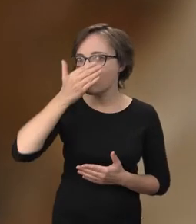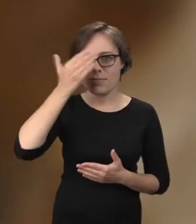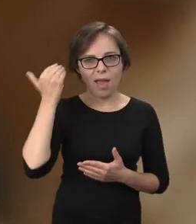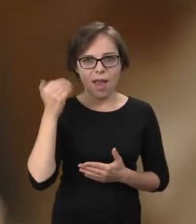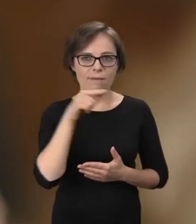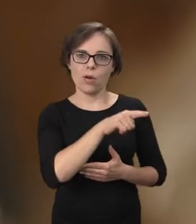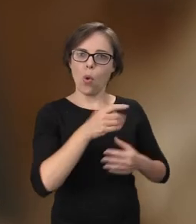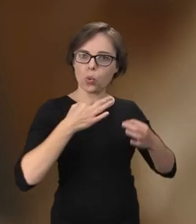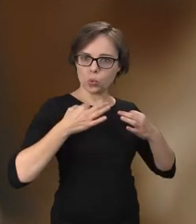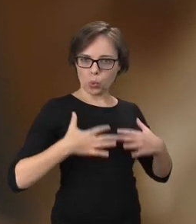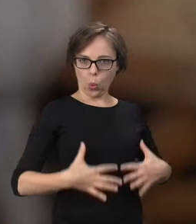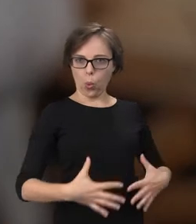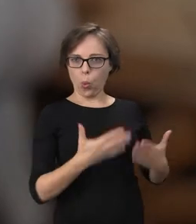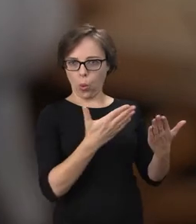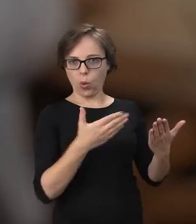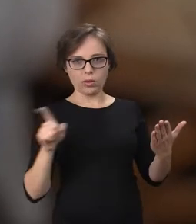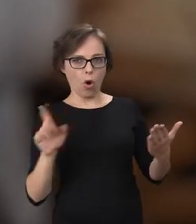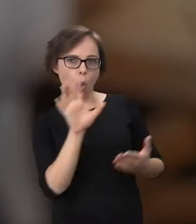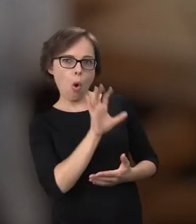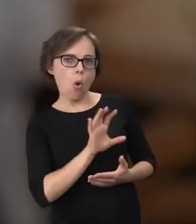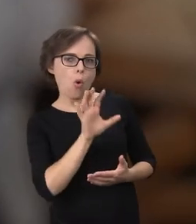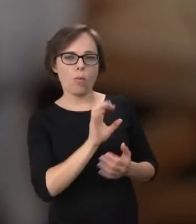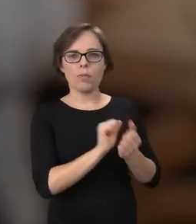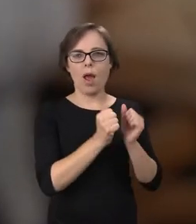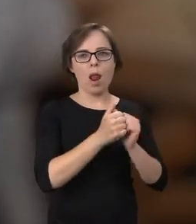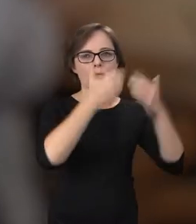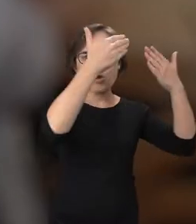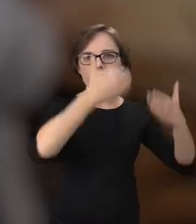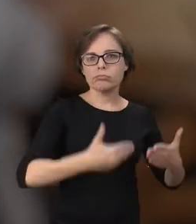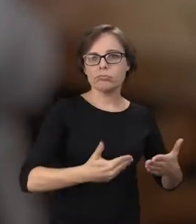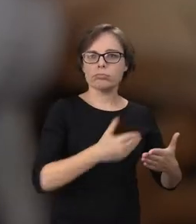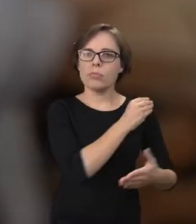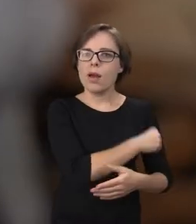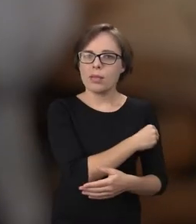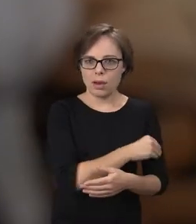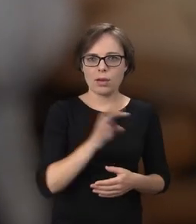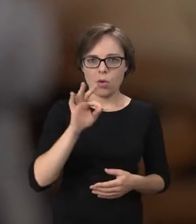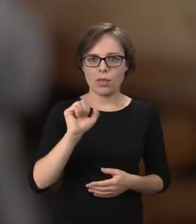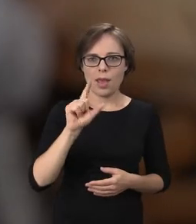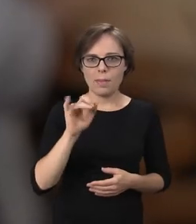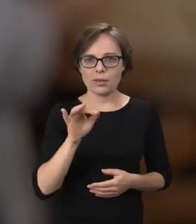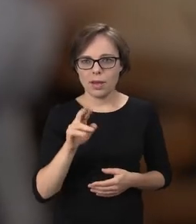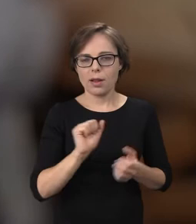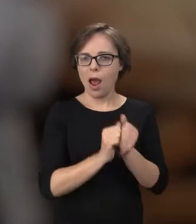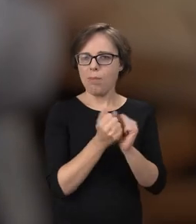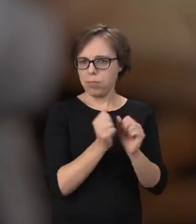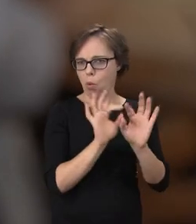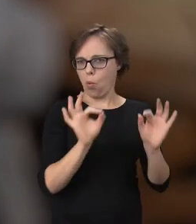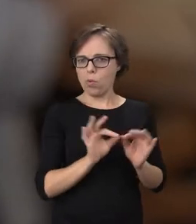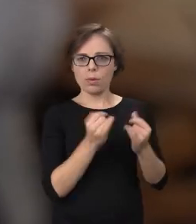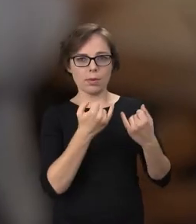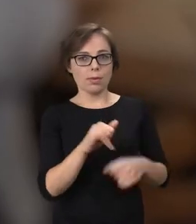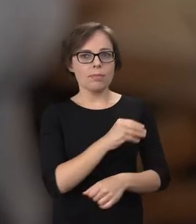że taka suknia, która jest tam eksponowana, czy tapiseria, czy jakaś inna